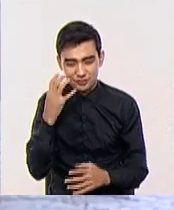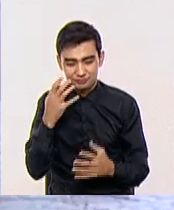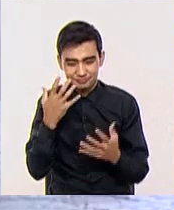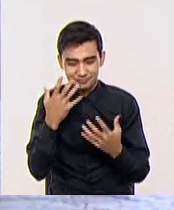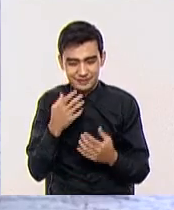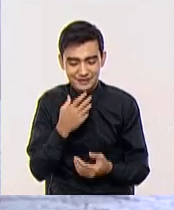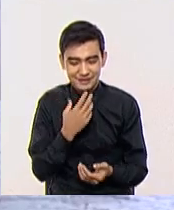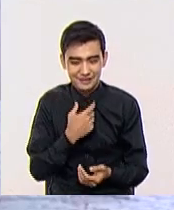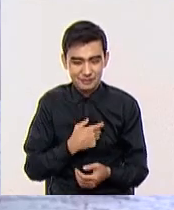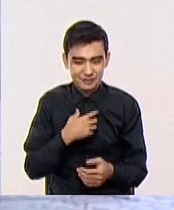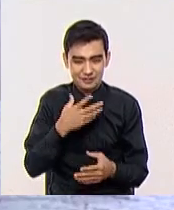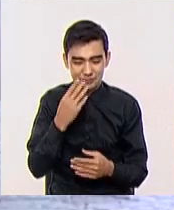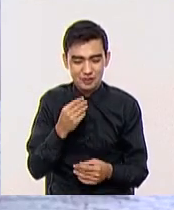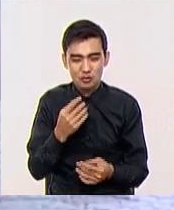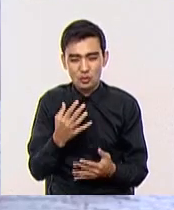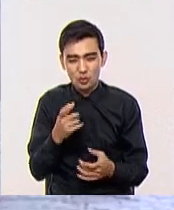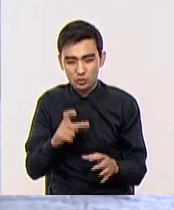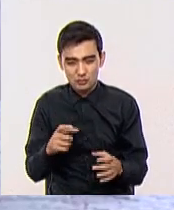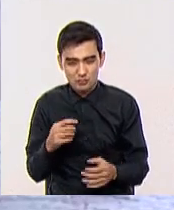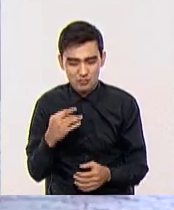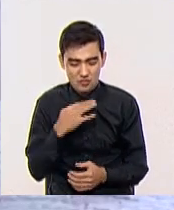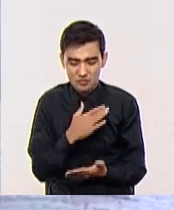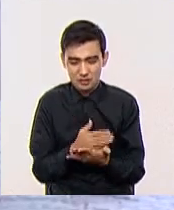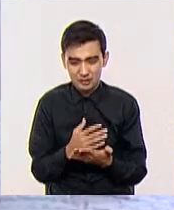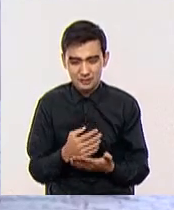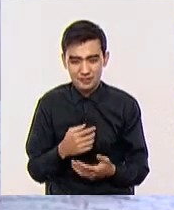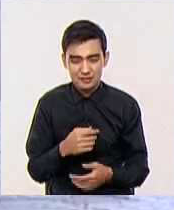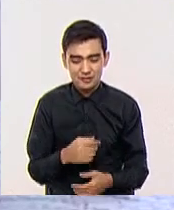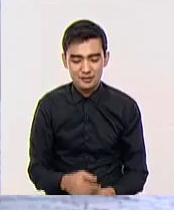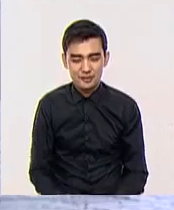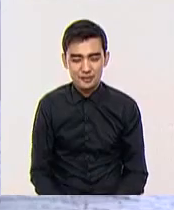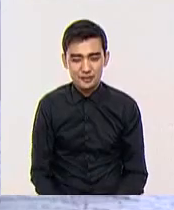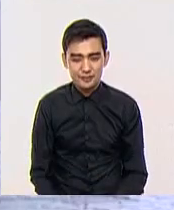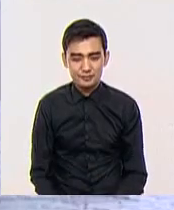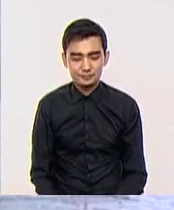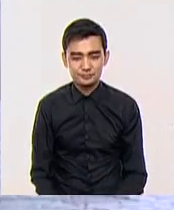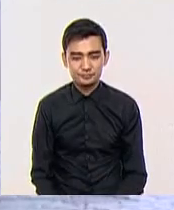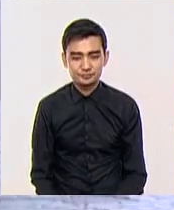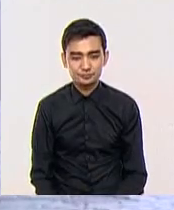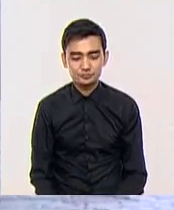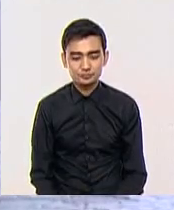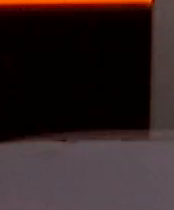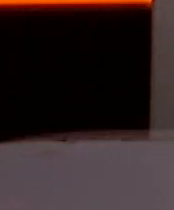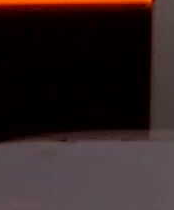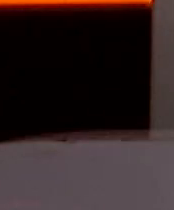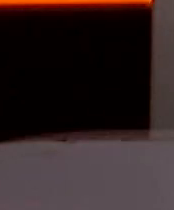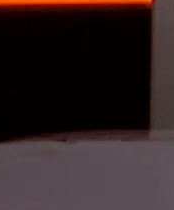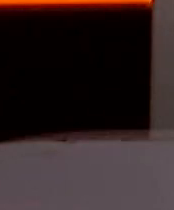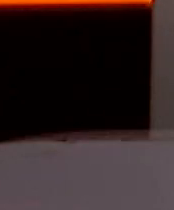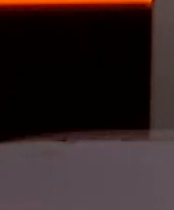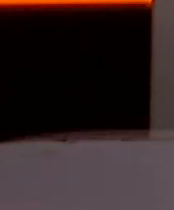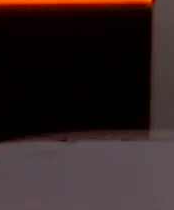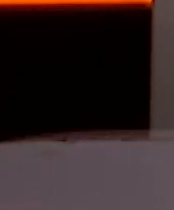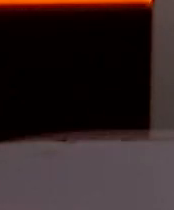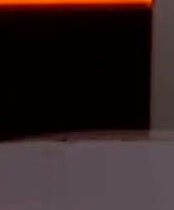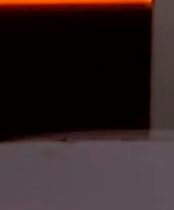жүрген адамдар қанша екені белгісіз. Руслан Жасұланұлы, Жұлдызбек Ермұханов, информбюро, Петропавл. Елімізде болып